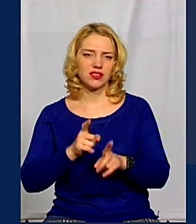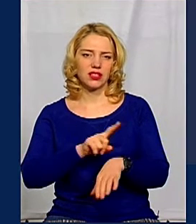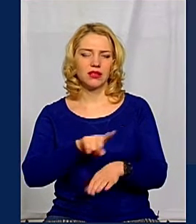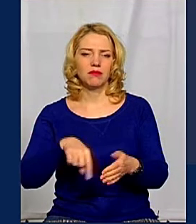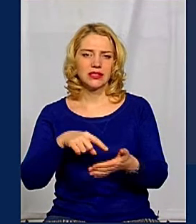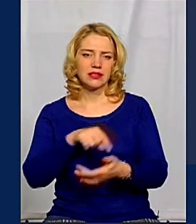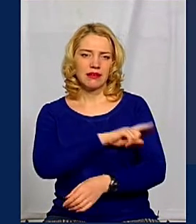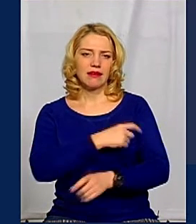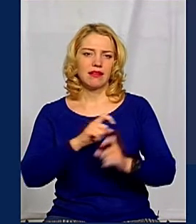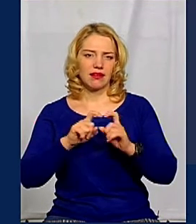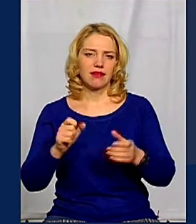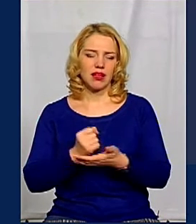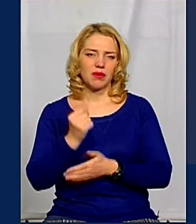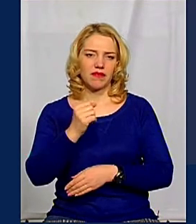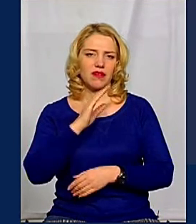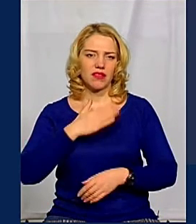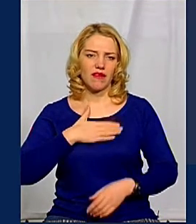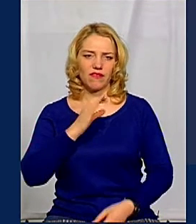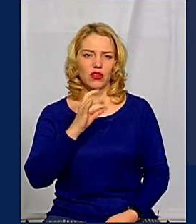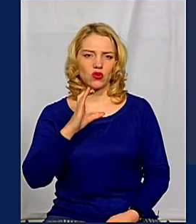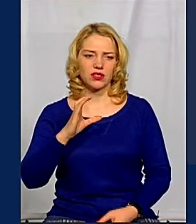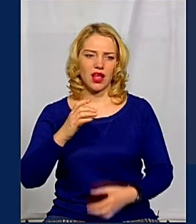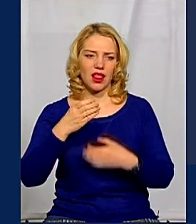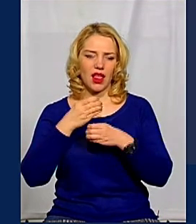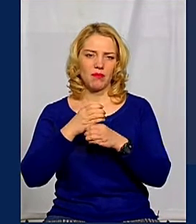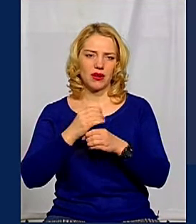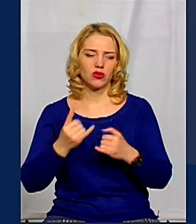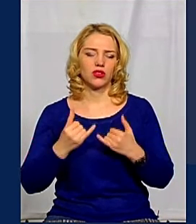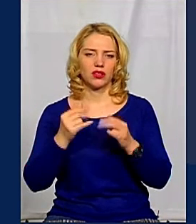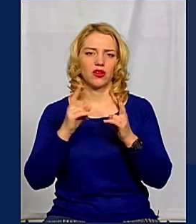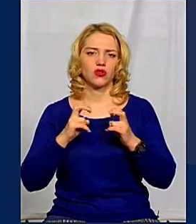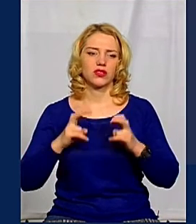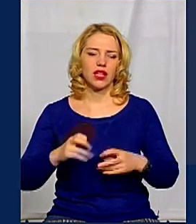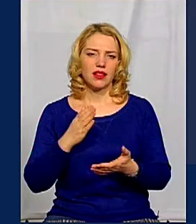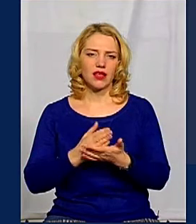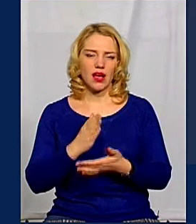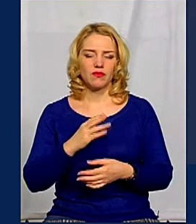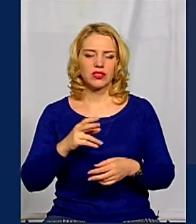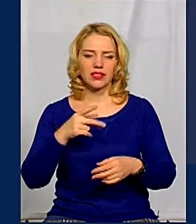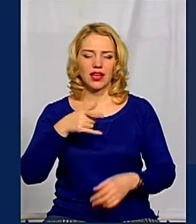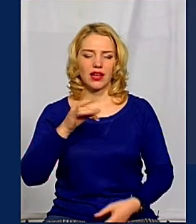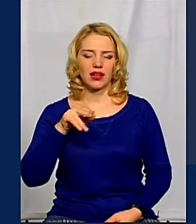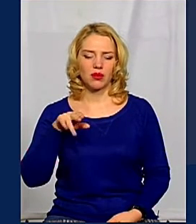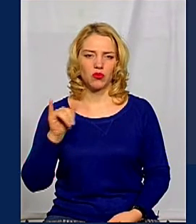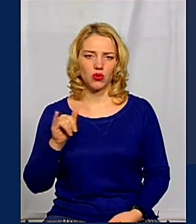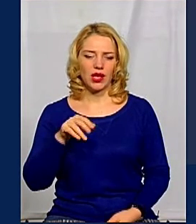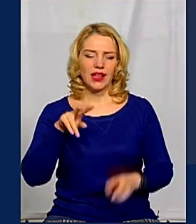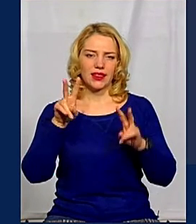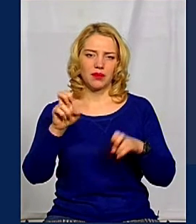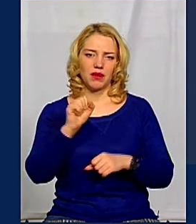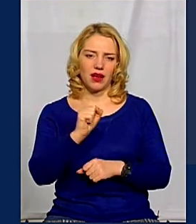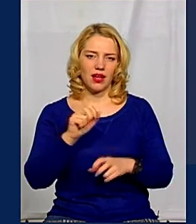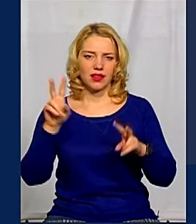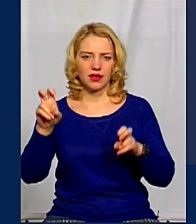в нашу вірусологічну лабораторію для дослідження на наявності вірусів грипу типу А або типу Б. після того, як